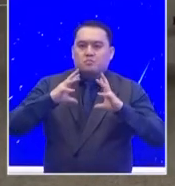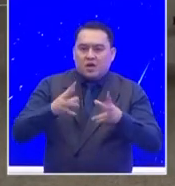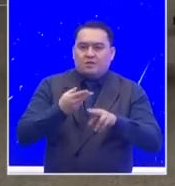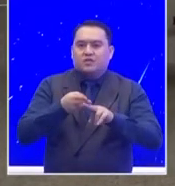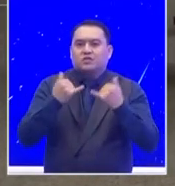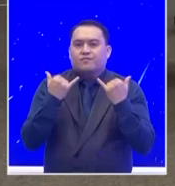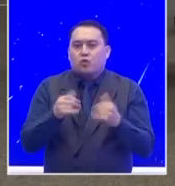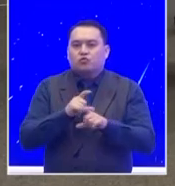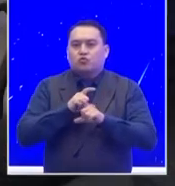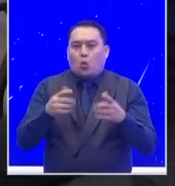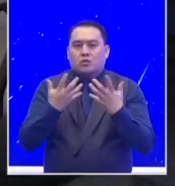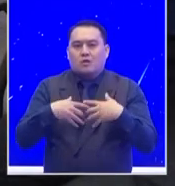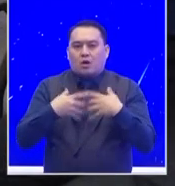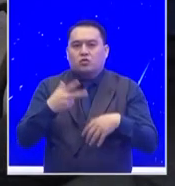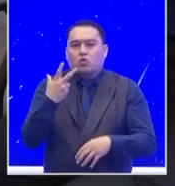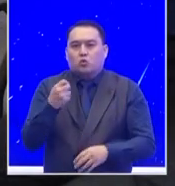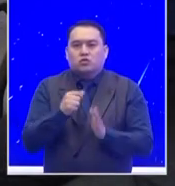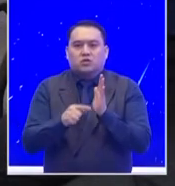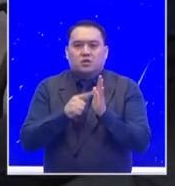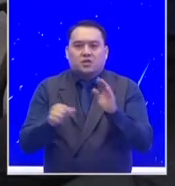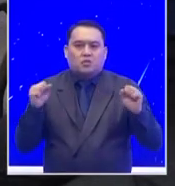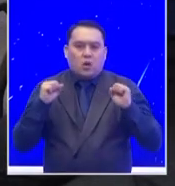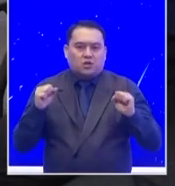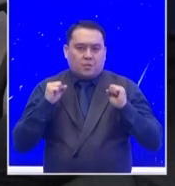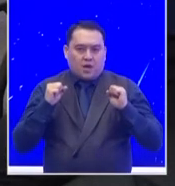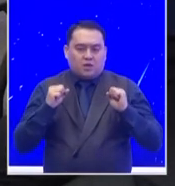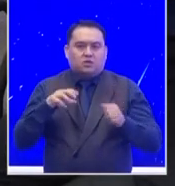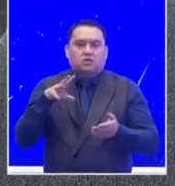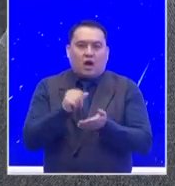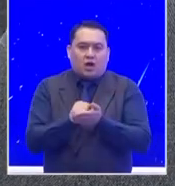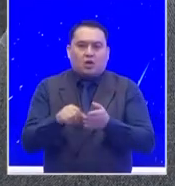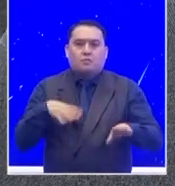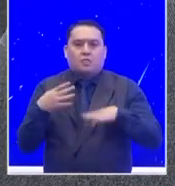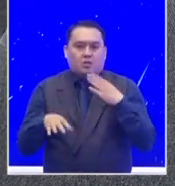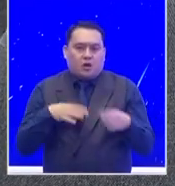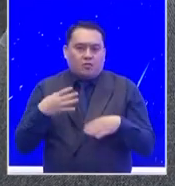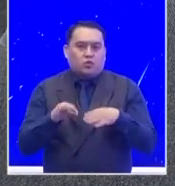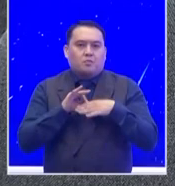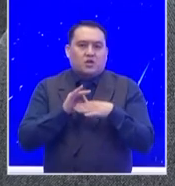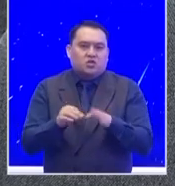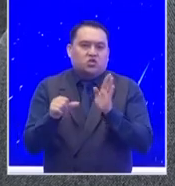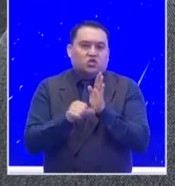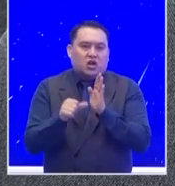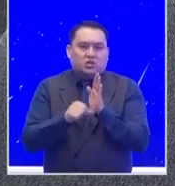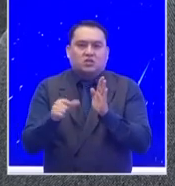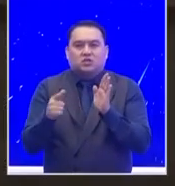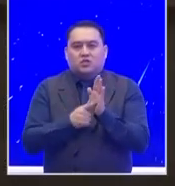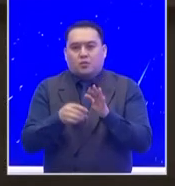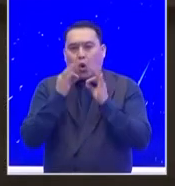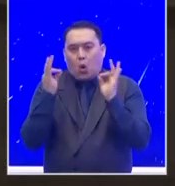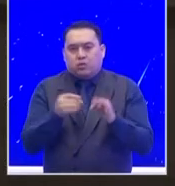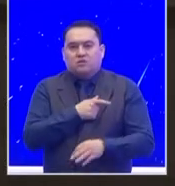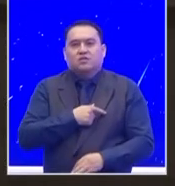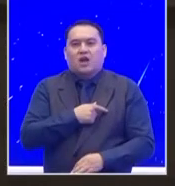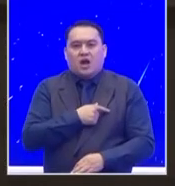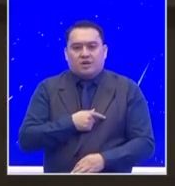сегодняшний день школа насчитывает более 370 спортсменов, занятия с которыми проводят порядка 67 опытных